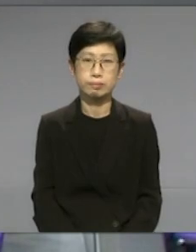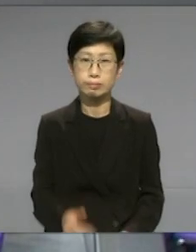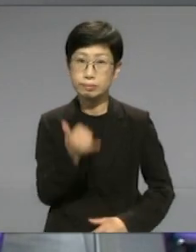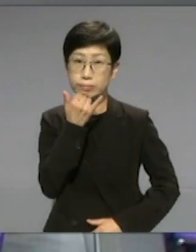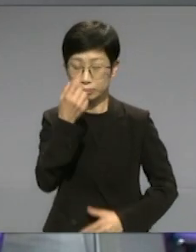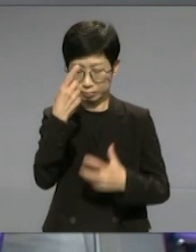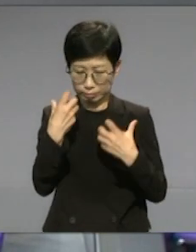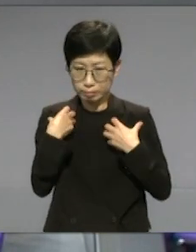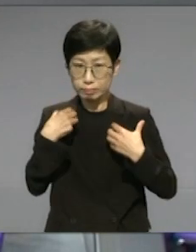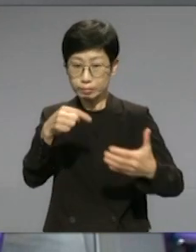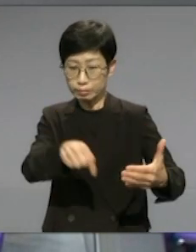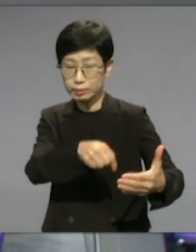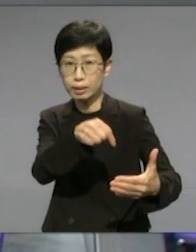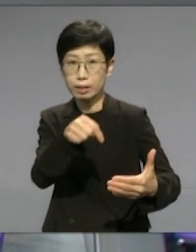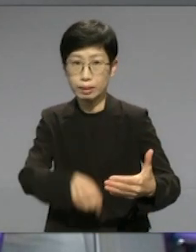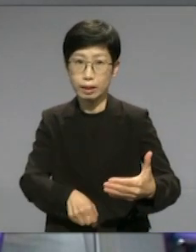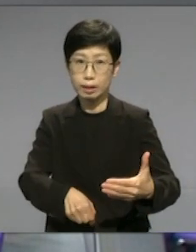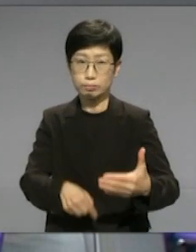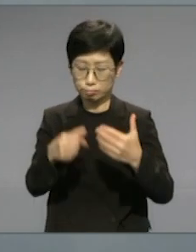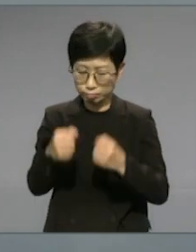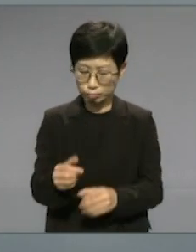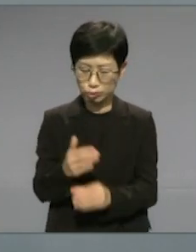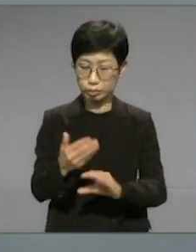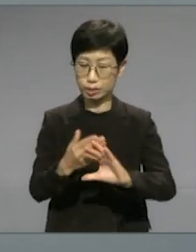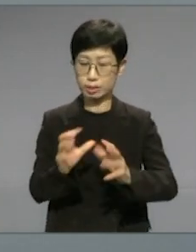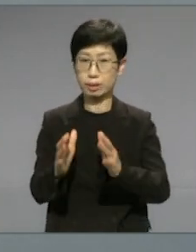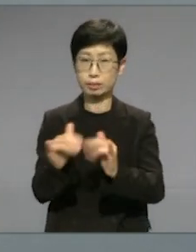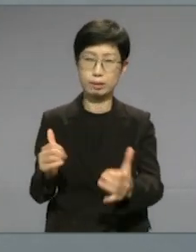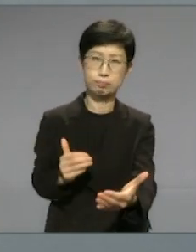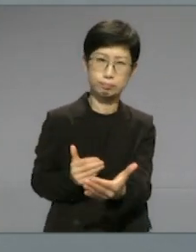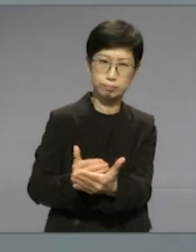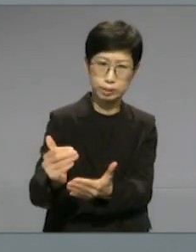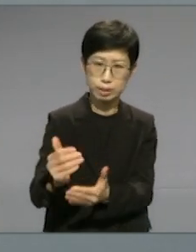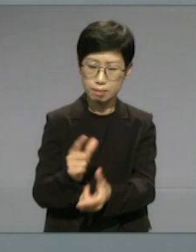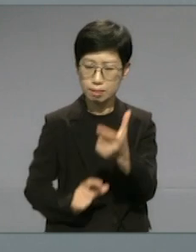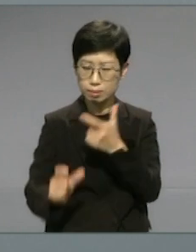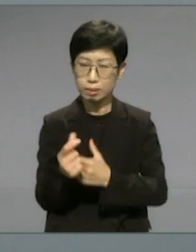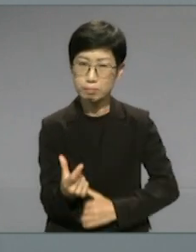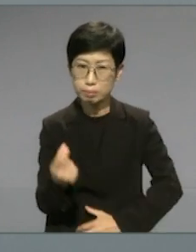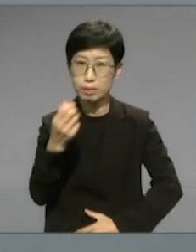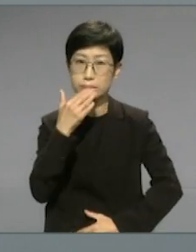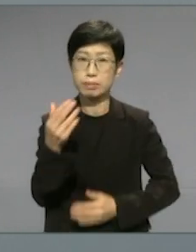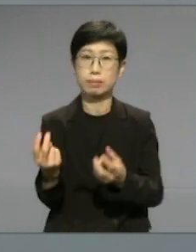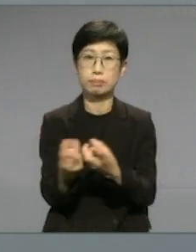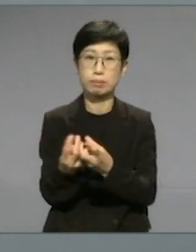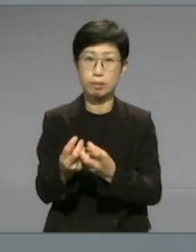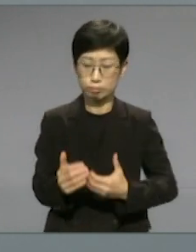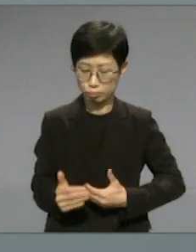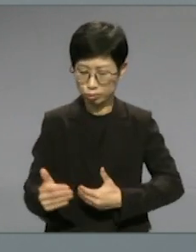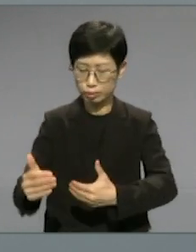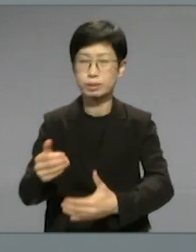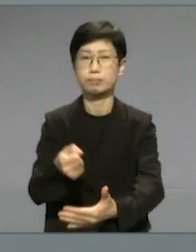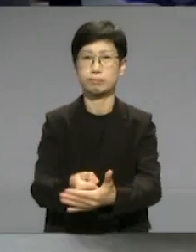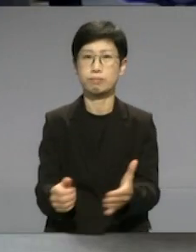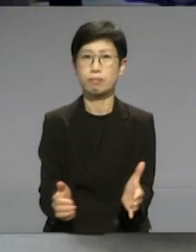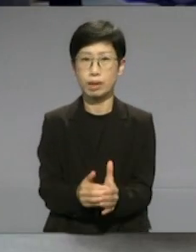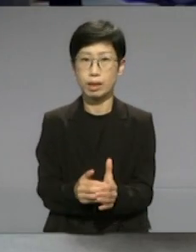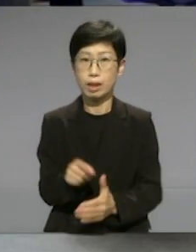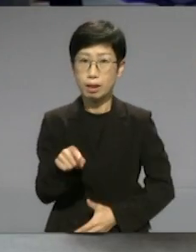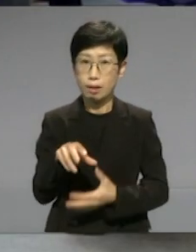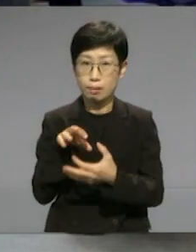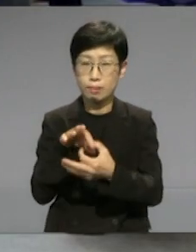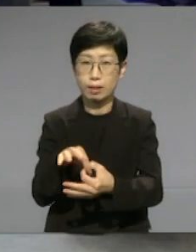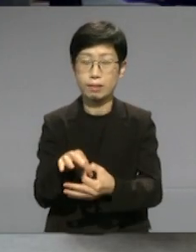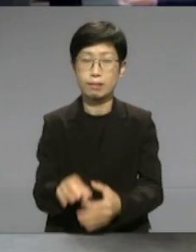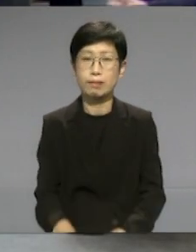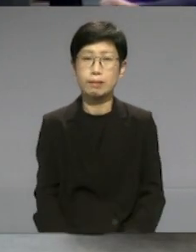독일 정부가 자국 내 체류 중인 난민을 국외로 추방하는 데 보다 속도를 낼 수 있는 방안을 추진하기로 했습니다. 이와 관련해 독일